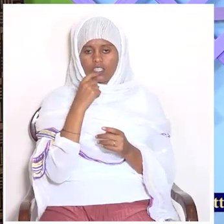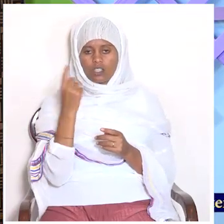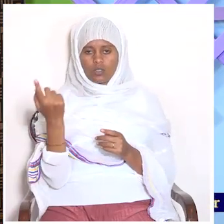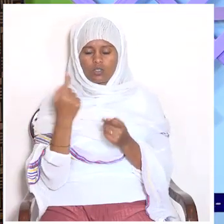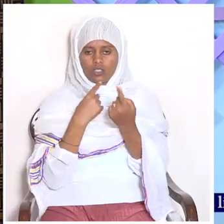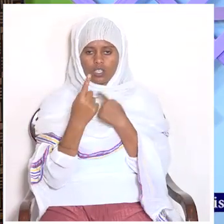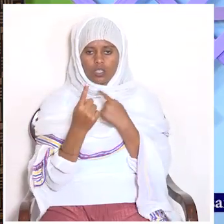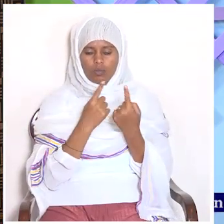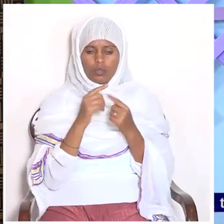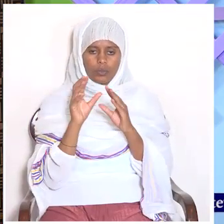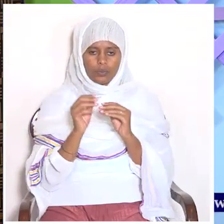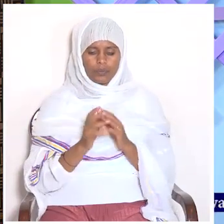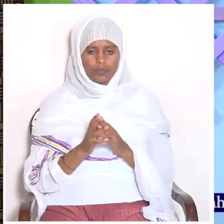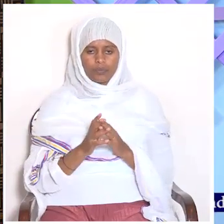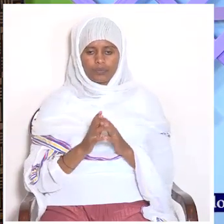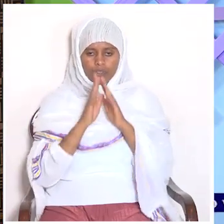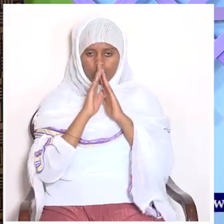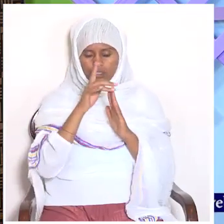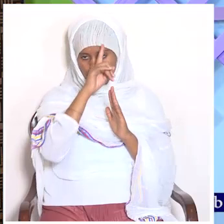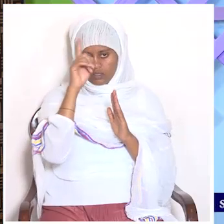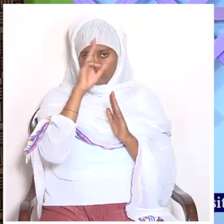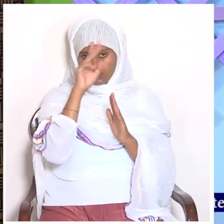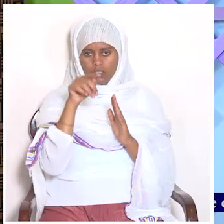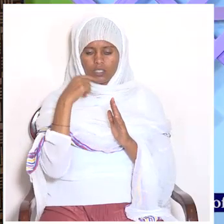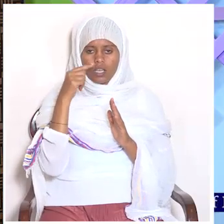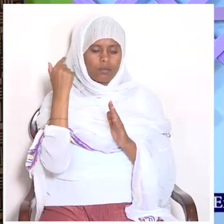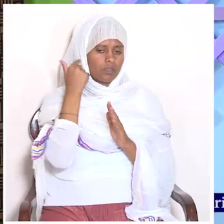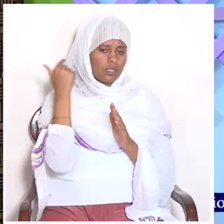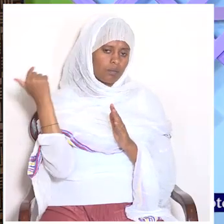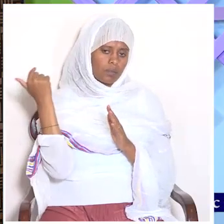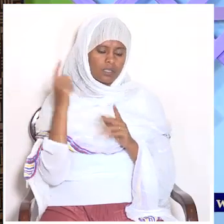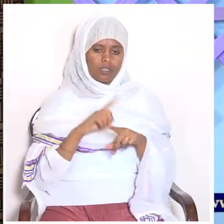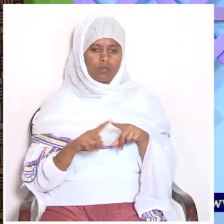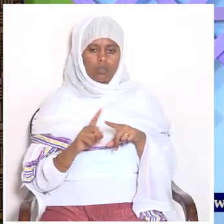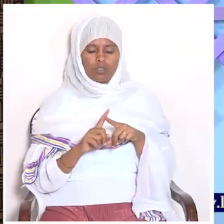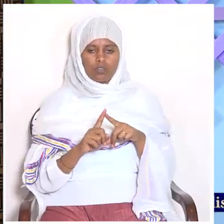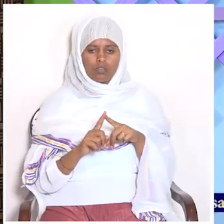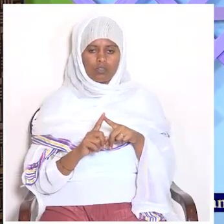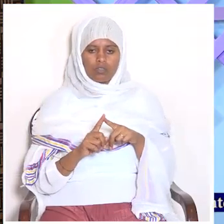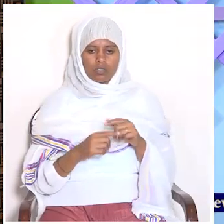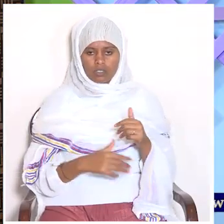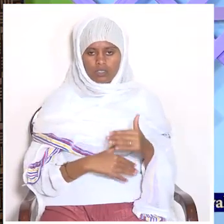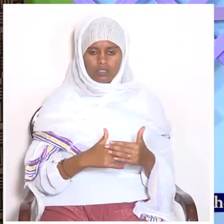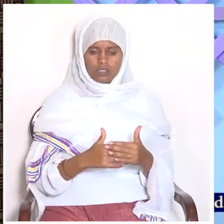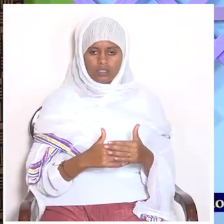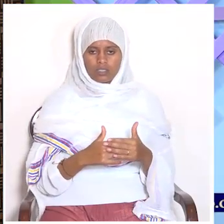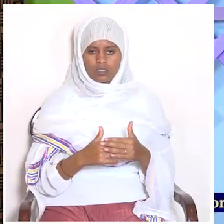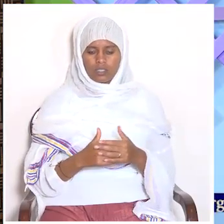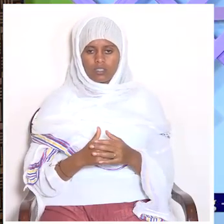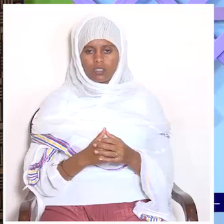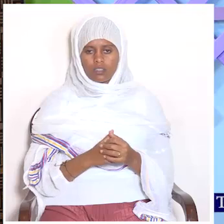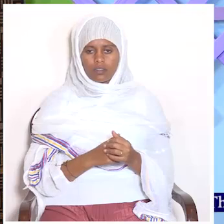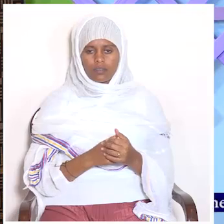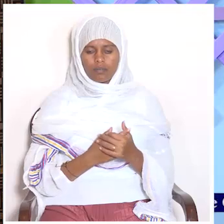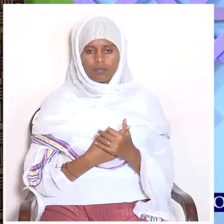تايلو زت قصو تقصي إيو كده سدين جلجن نزق على زم السمعات بغض بيت كيزن قعد وتنساعة